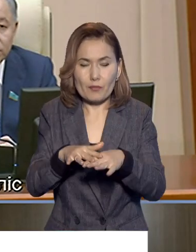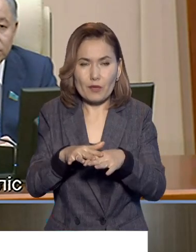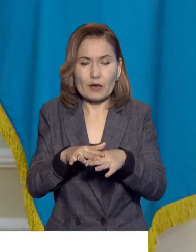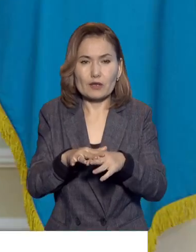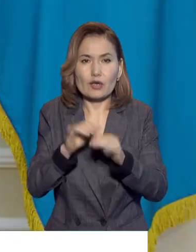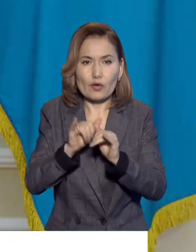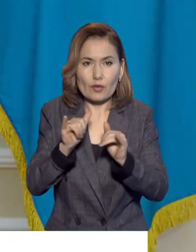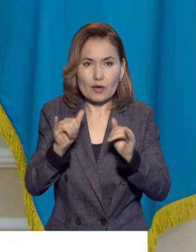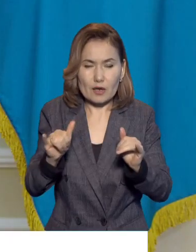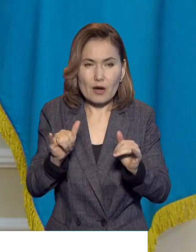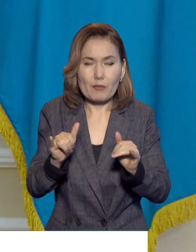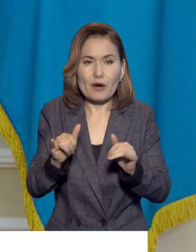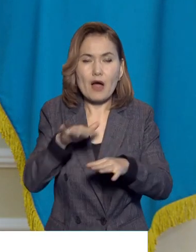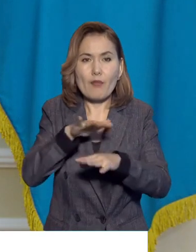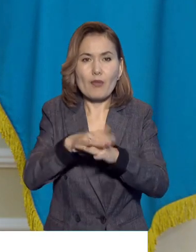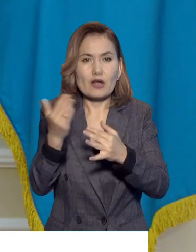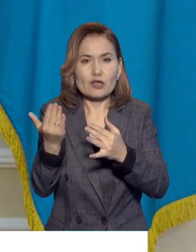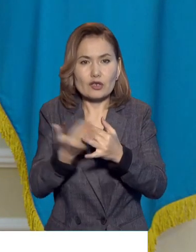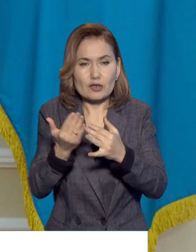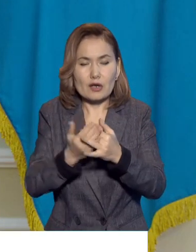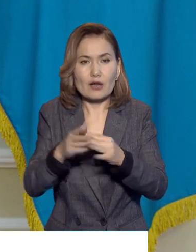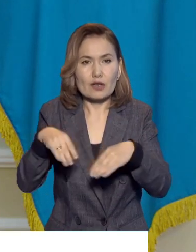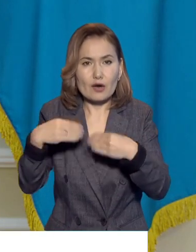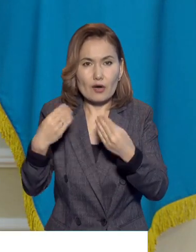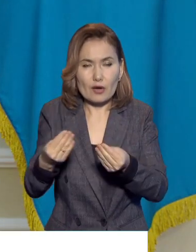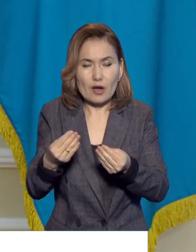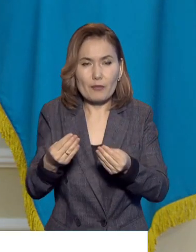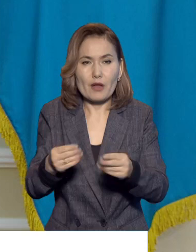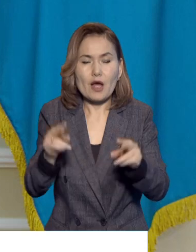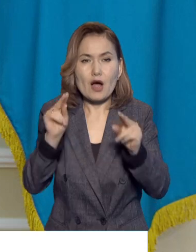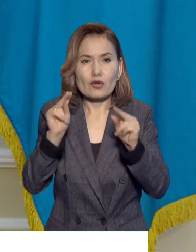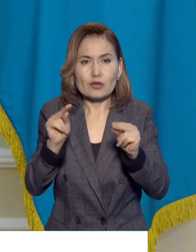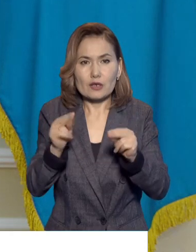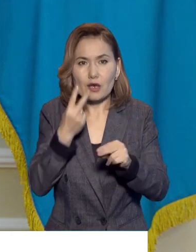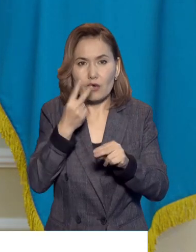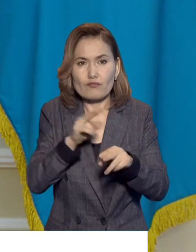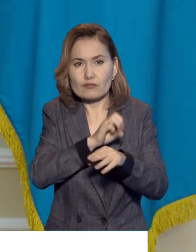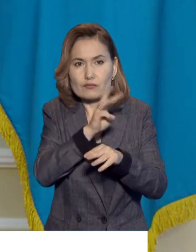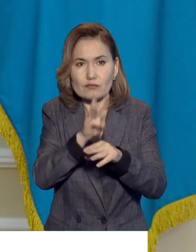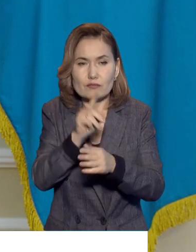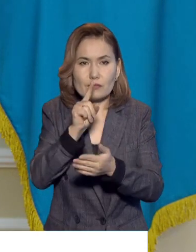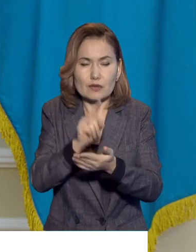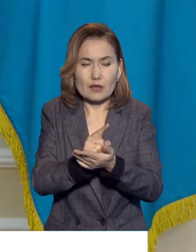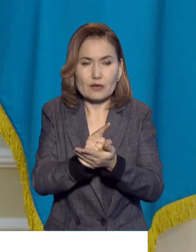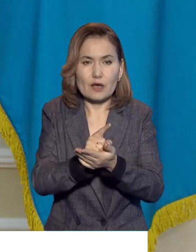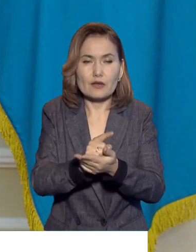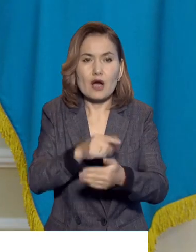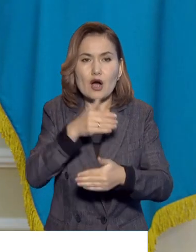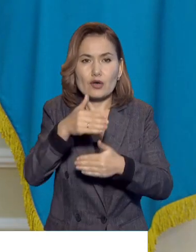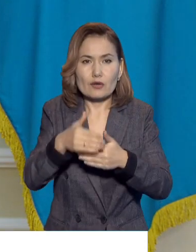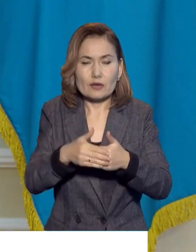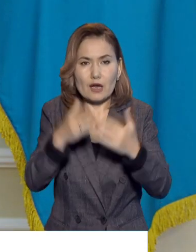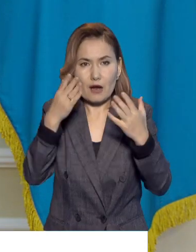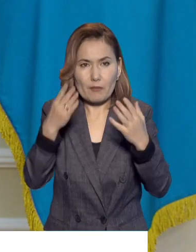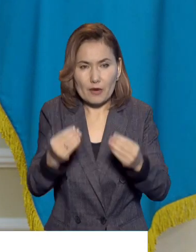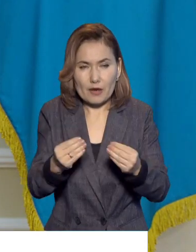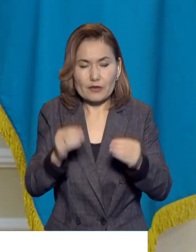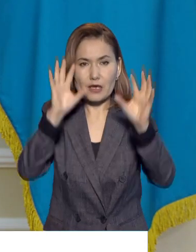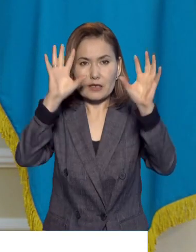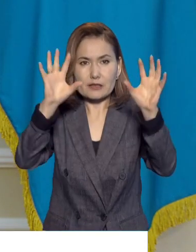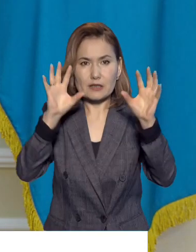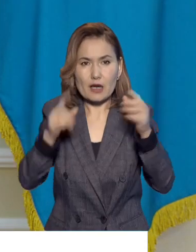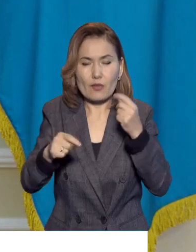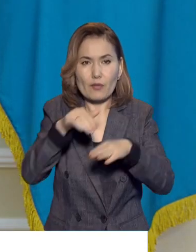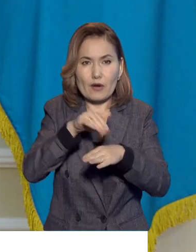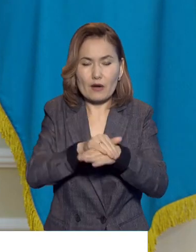жеңілдетуге, оның қолжетімді болуын және ашықтығын қамтамасыз етуге тиіспіз. Жорда болған заң